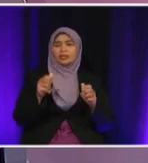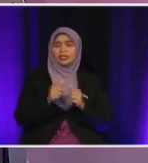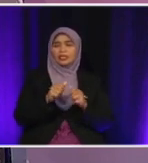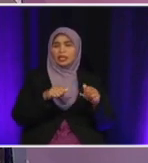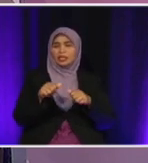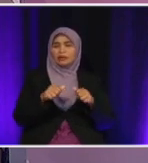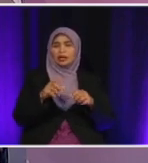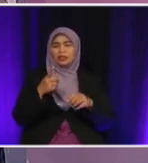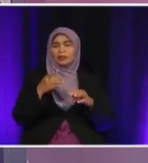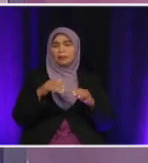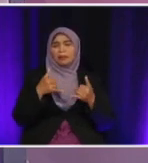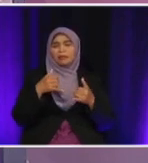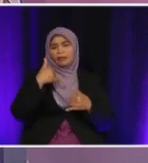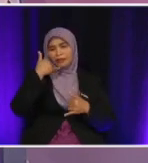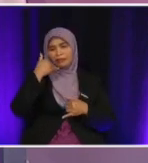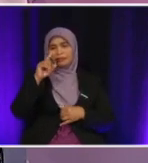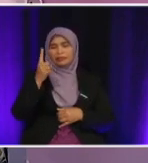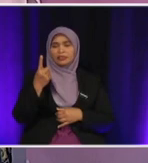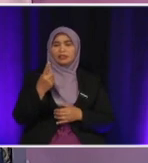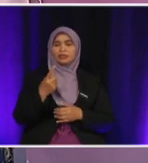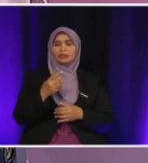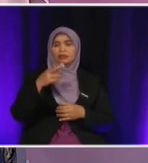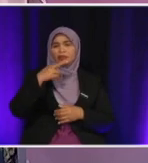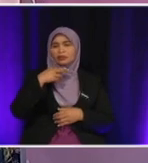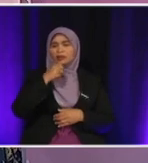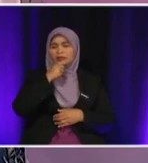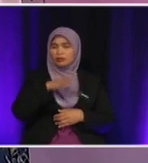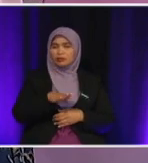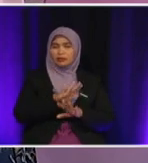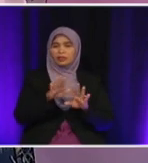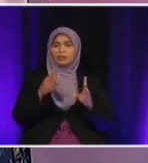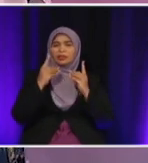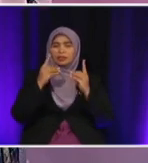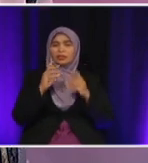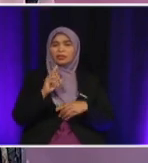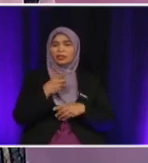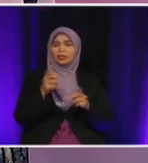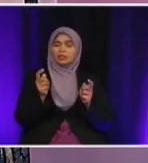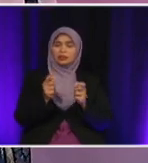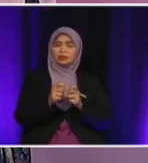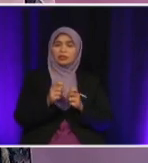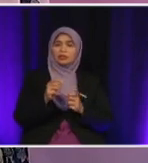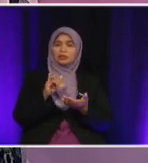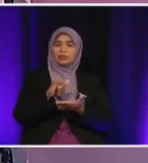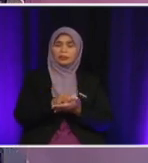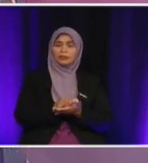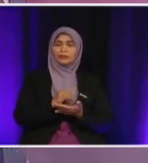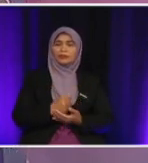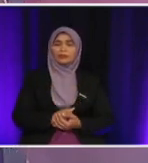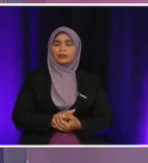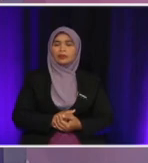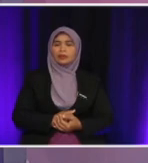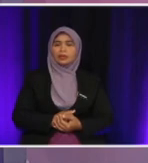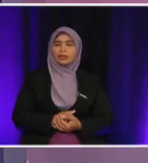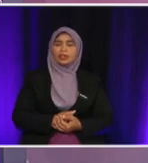saja ya Rasulullah tidak mendidik kita seperti itu Baiklah seterusnya Mari kita lihat pula apakah tibar yang boleh